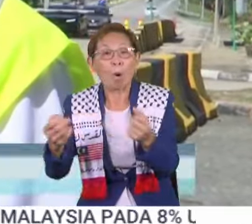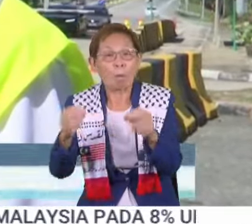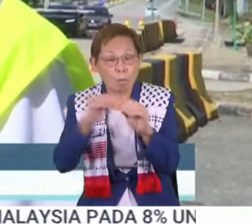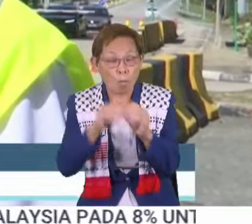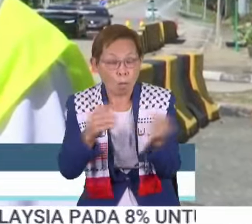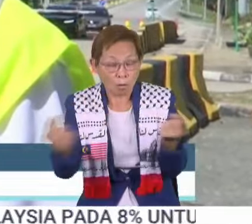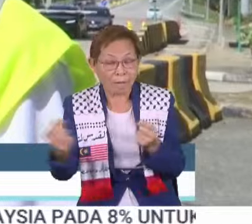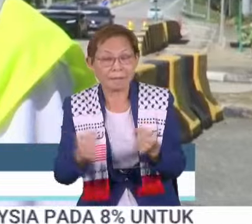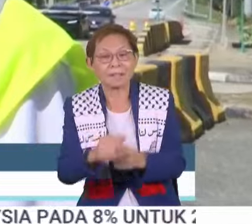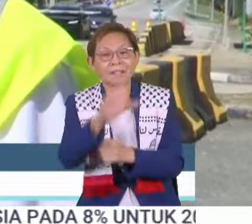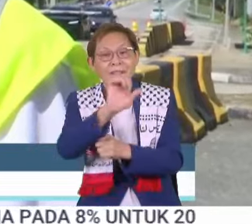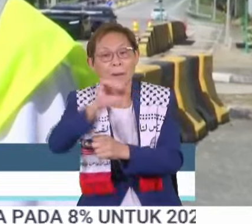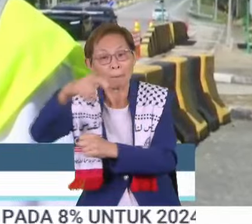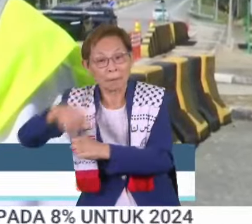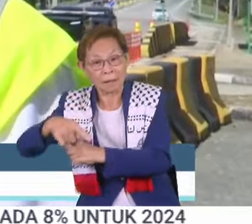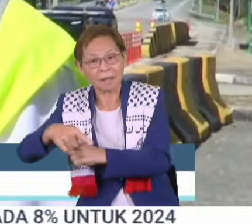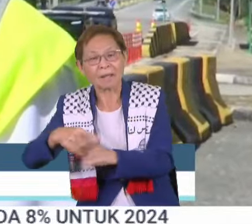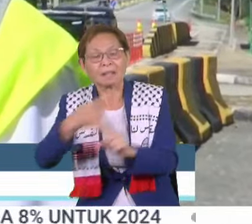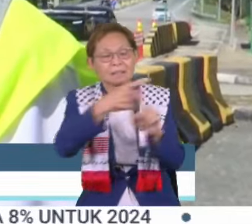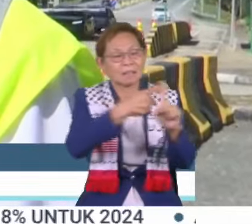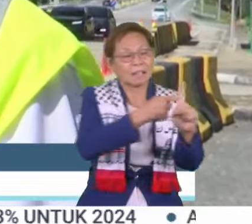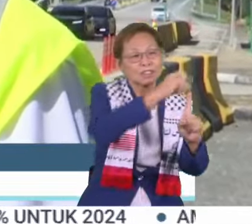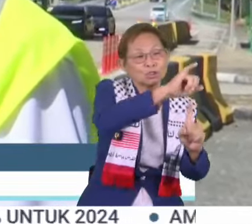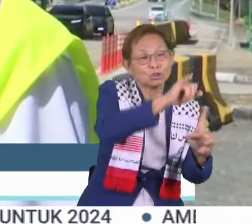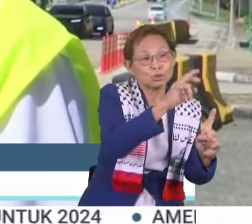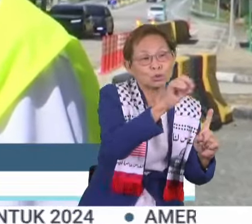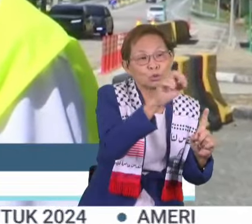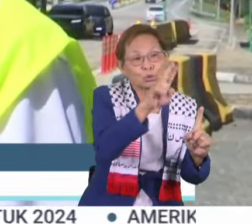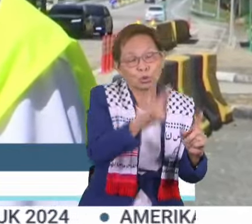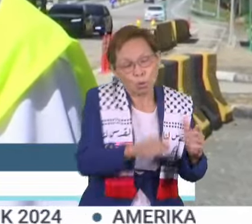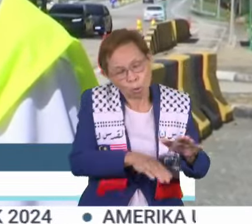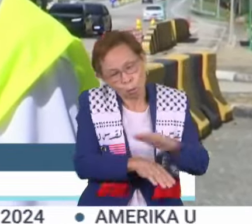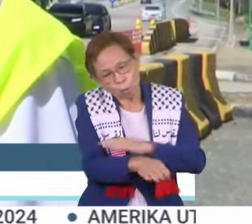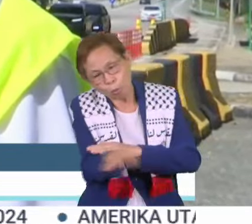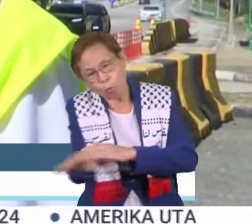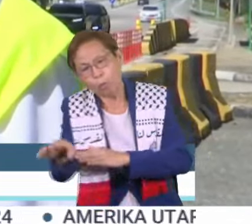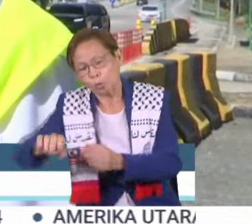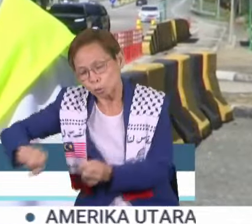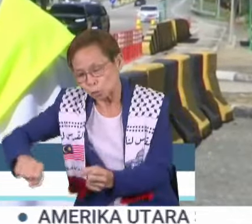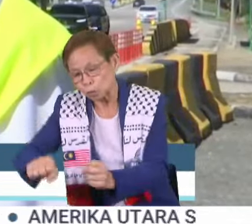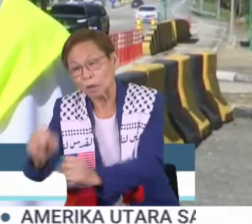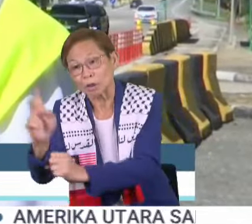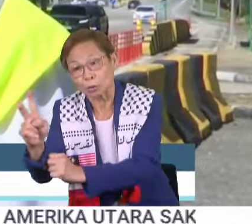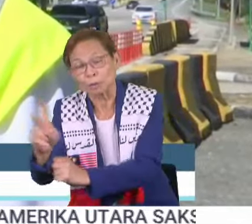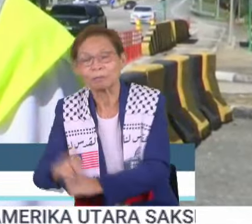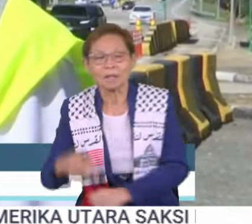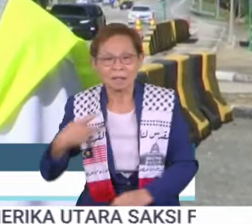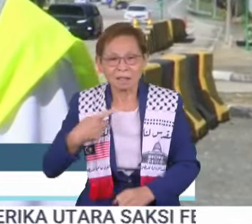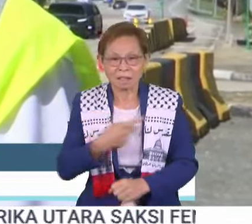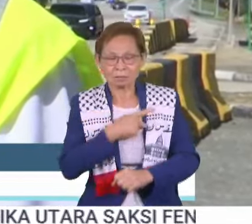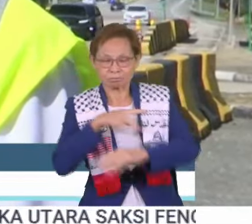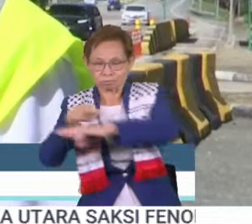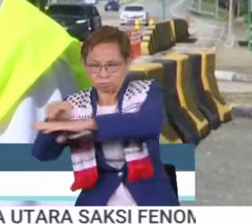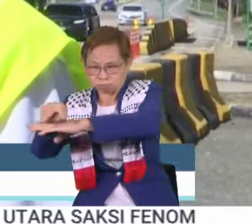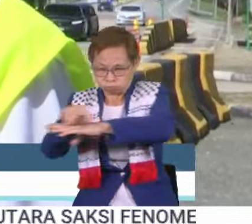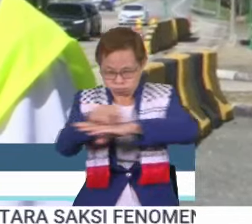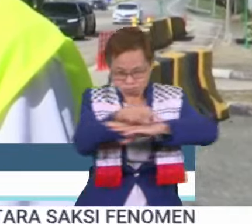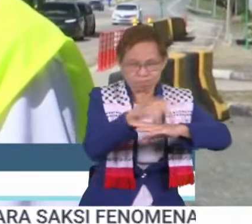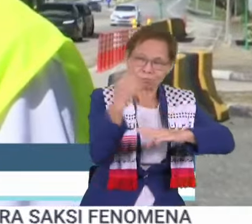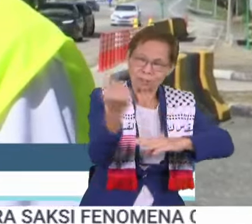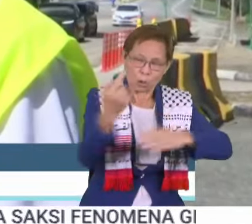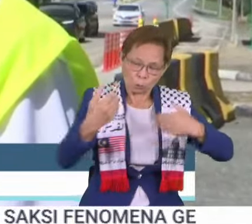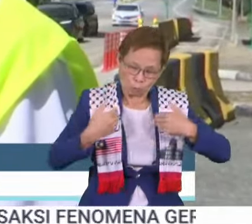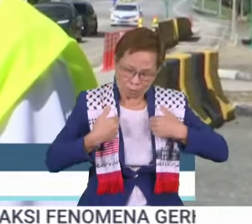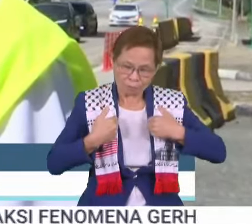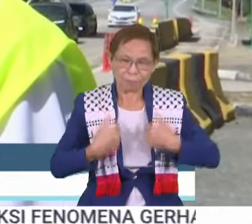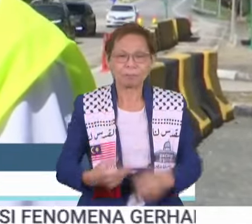lah, sebuah perai daripada Juru Mahala ke Sungai Dua. Walau bagaimanapun, kita punya pemantauan sentiasa ada,